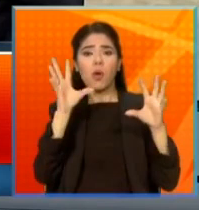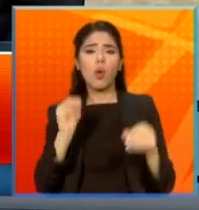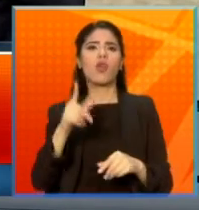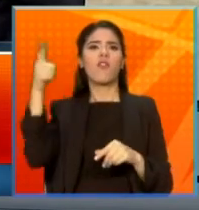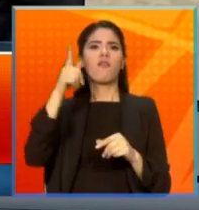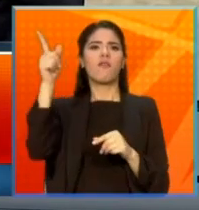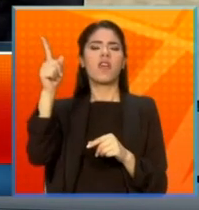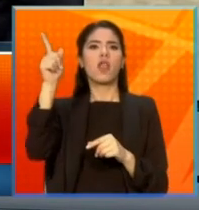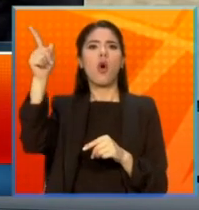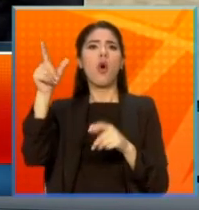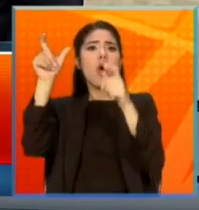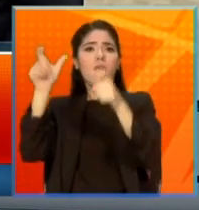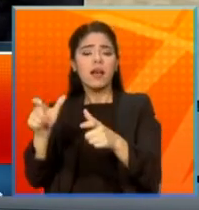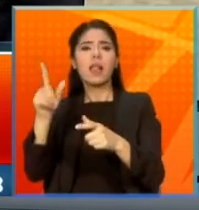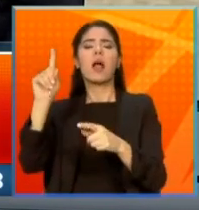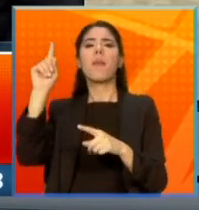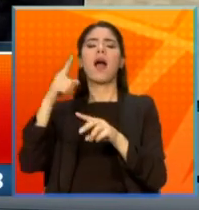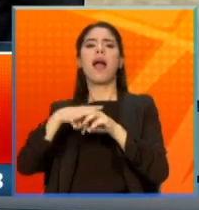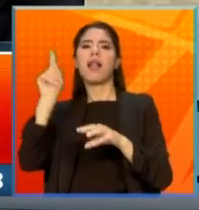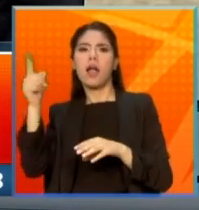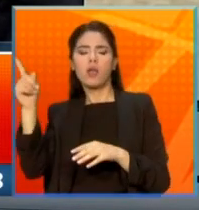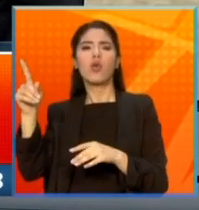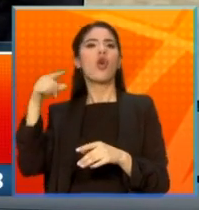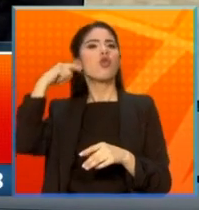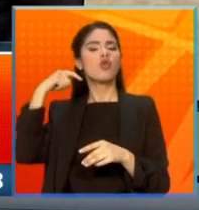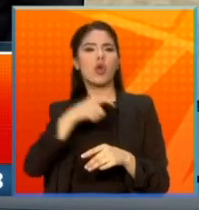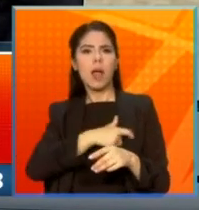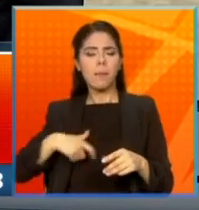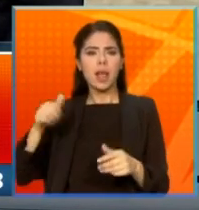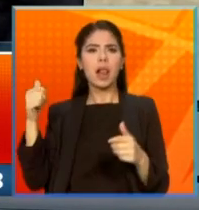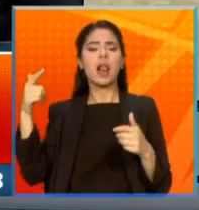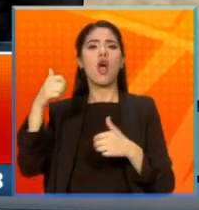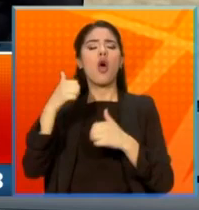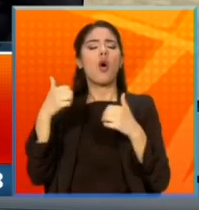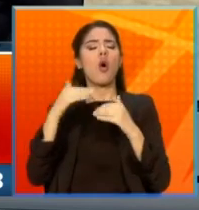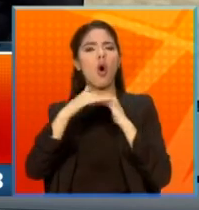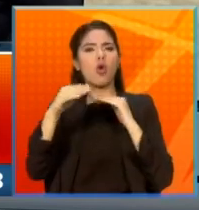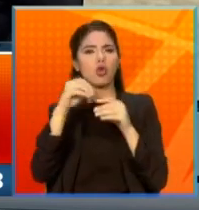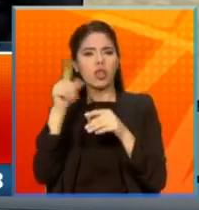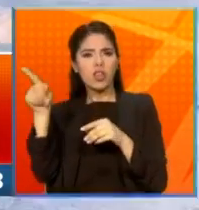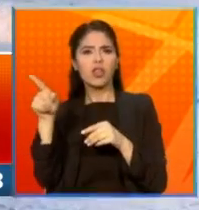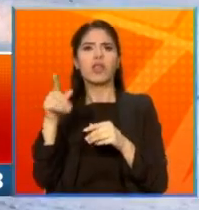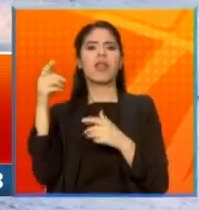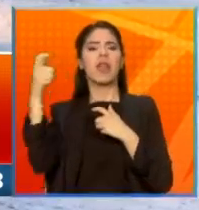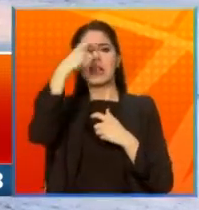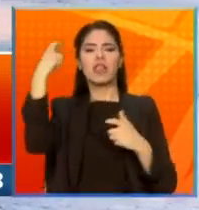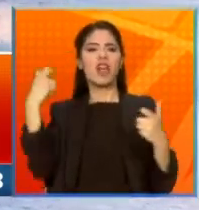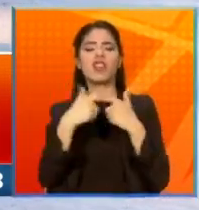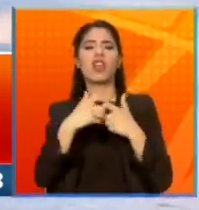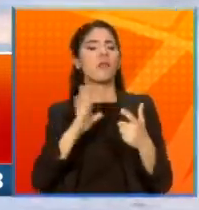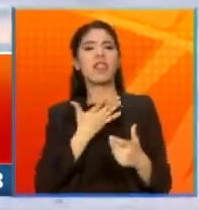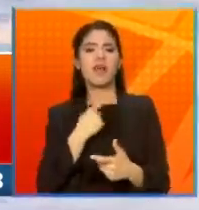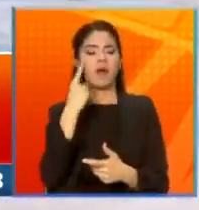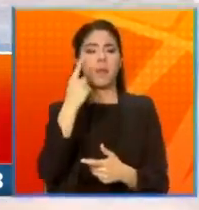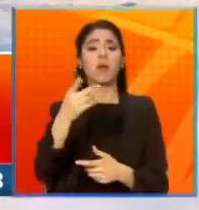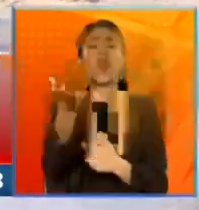görüntülerle o kasaba ve rejim güçleriyle Suriye Milli Ordusu arasında yaşanan sıcak çatışma. Evet, şu anda arkamda